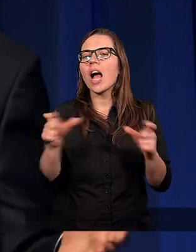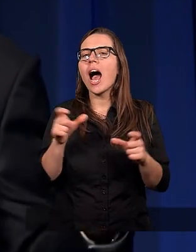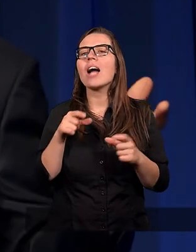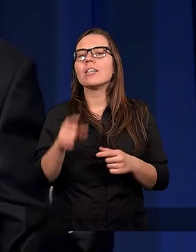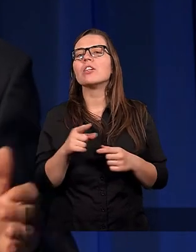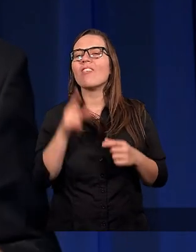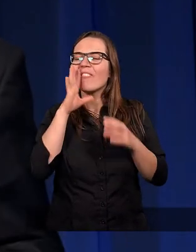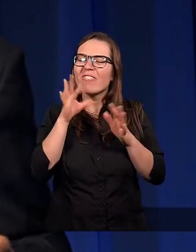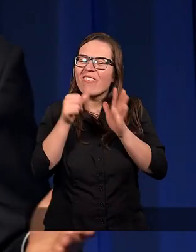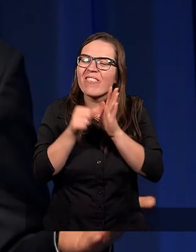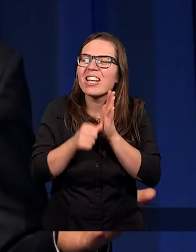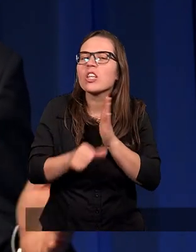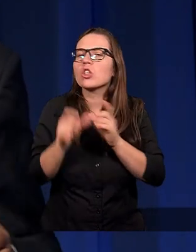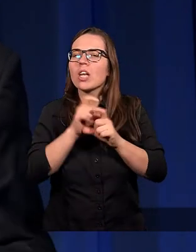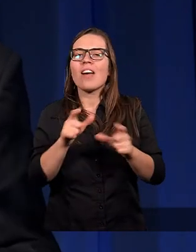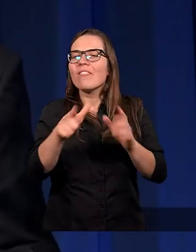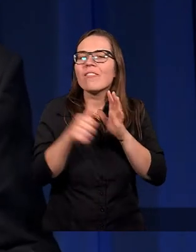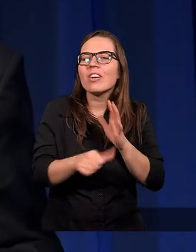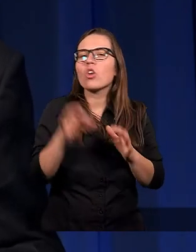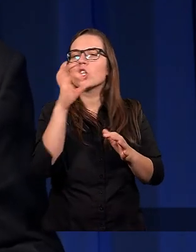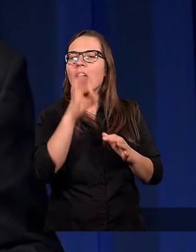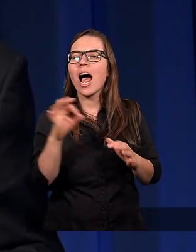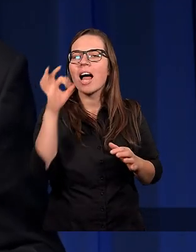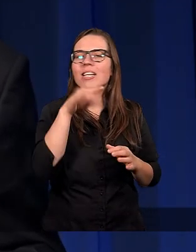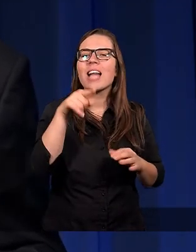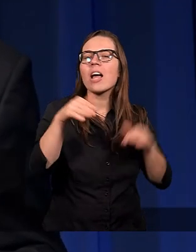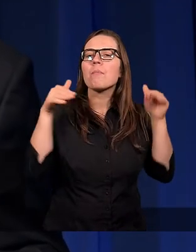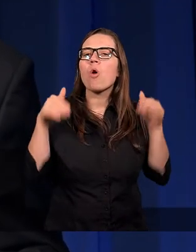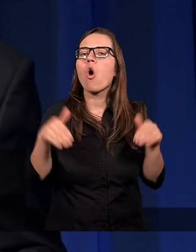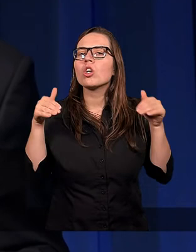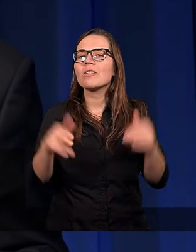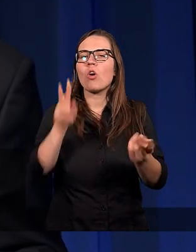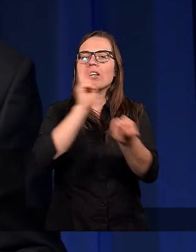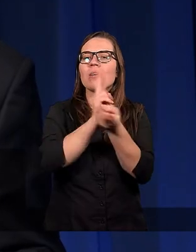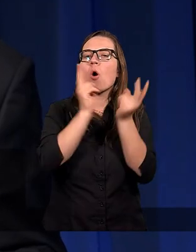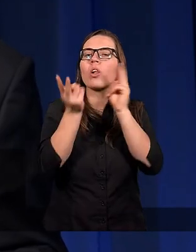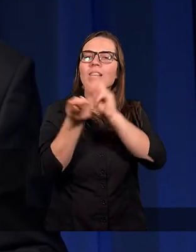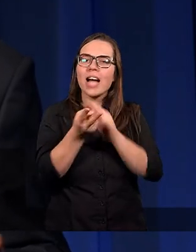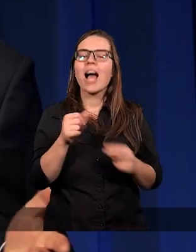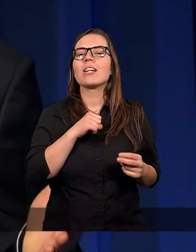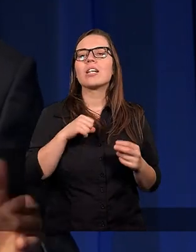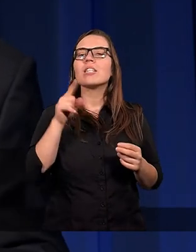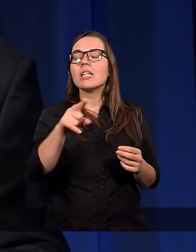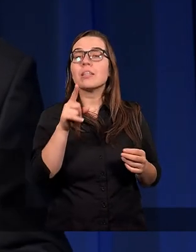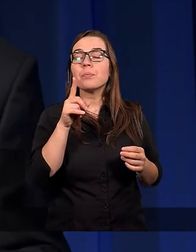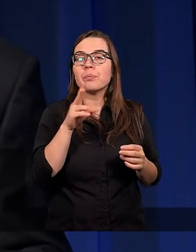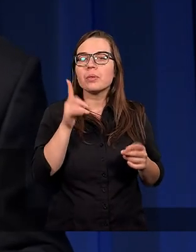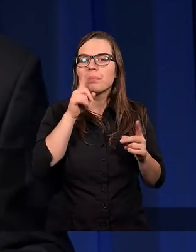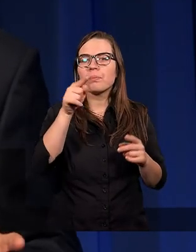tego wyjątkowego czasu, tej wyjątkowej szansy, tej możliwości spotkania się z czymś